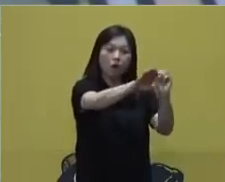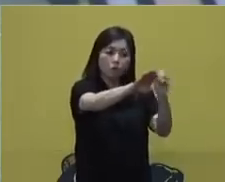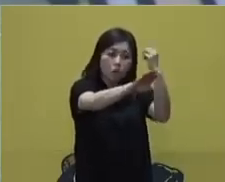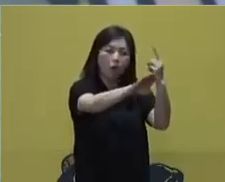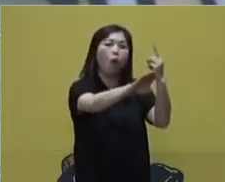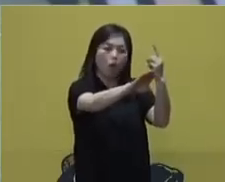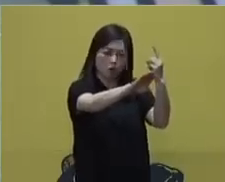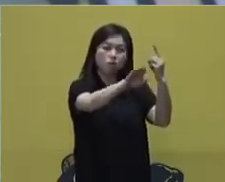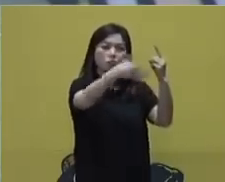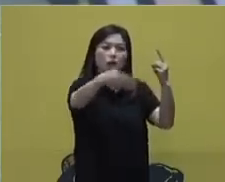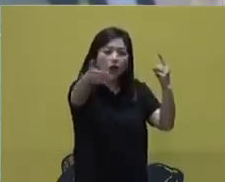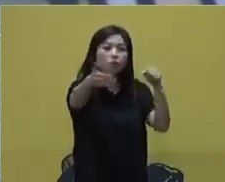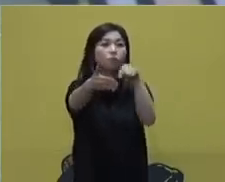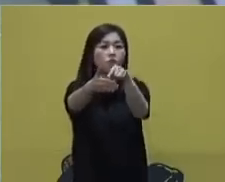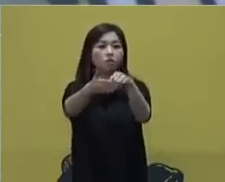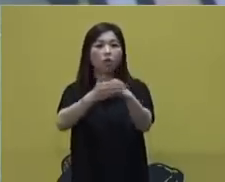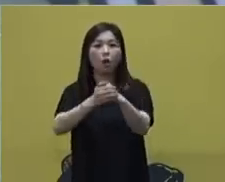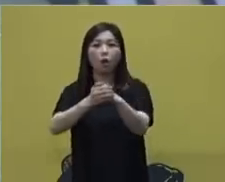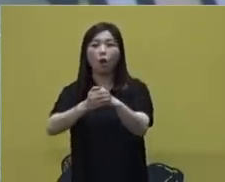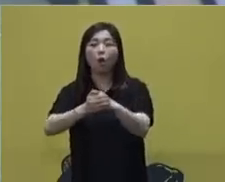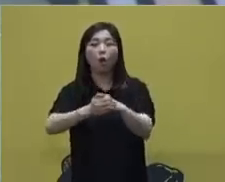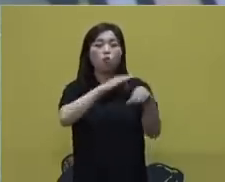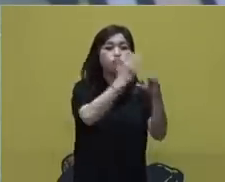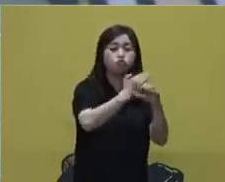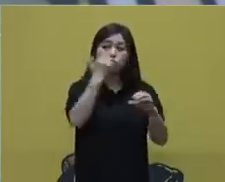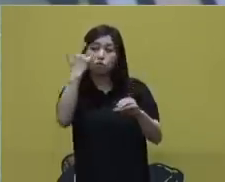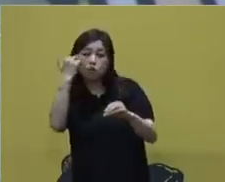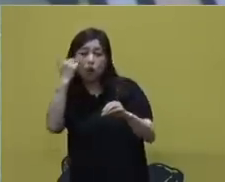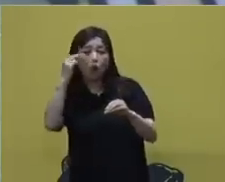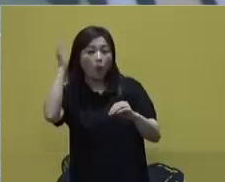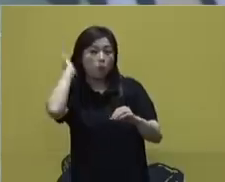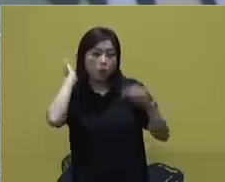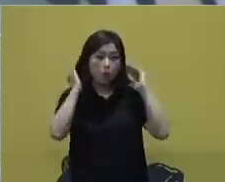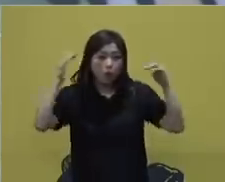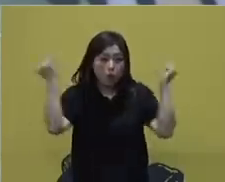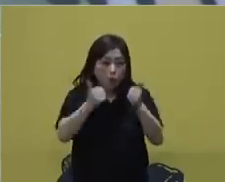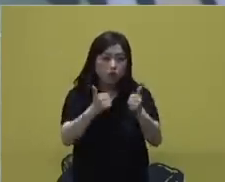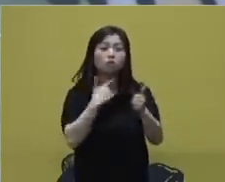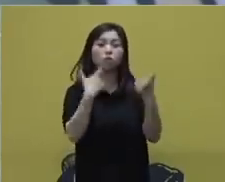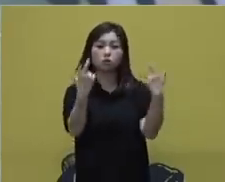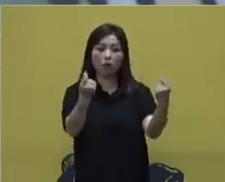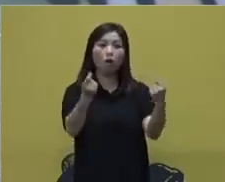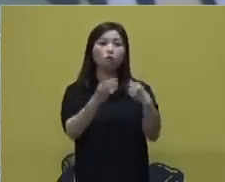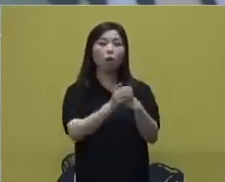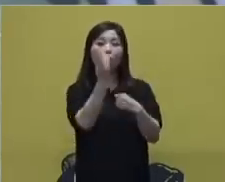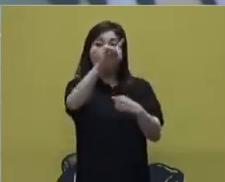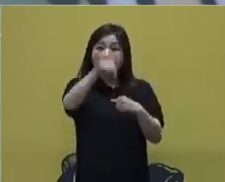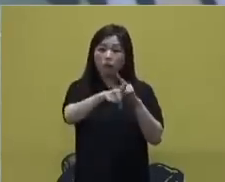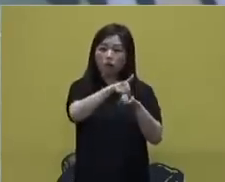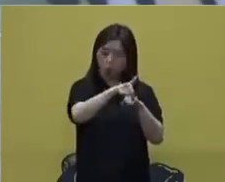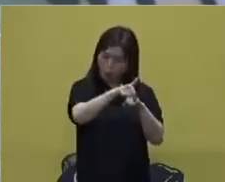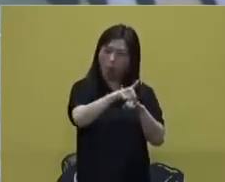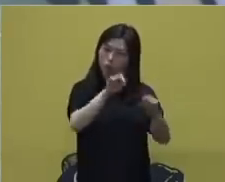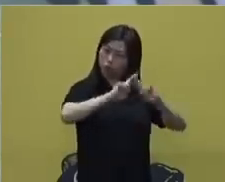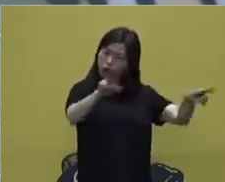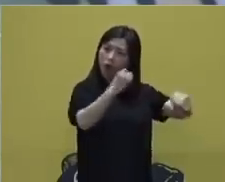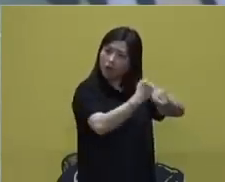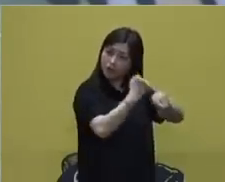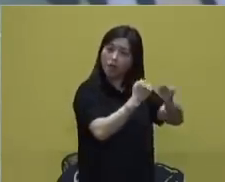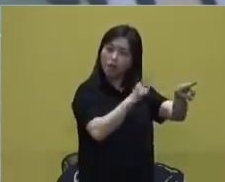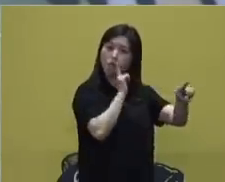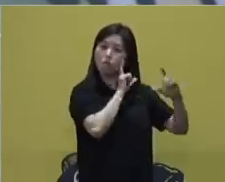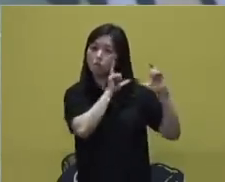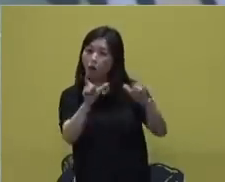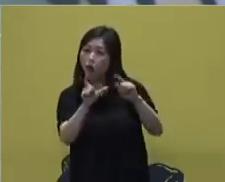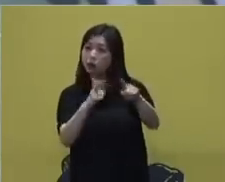노잣돈 삼아가지고 북미 정상회담도 만들어내고 비핵화 협상도 그만 끌어내고 우리 대북 특사단이 북한에 갔을 때